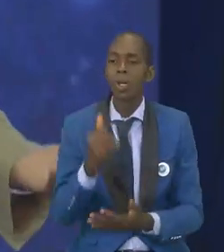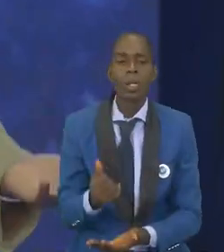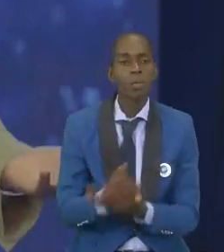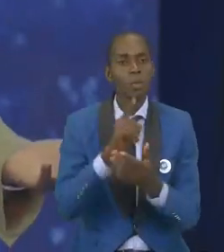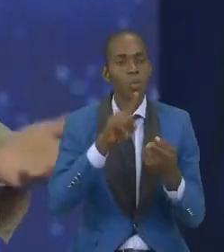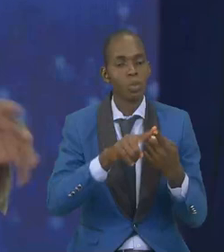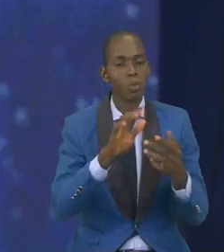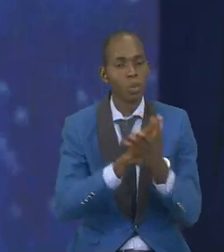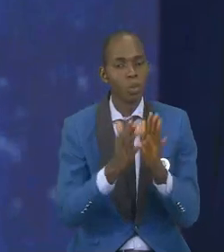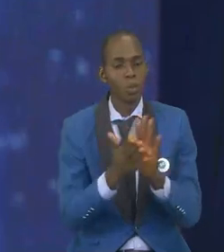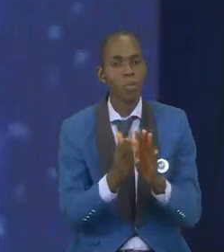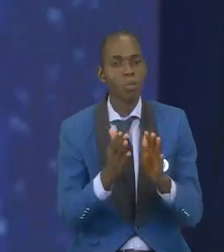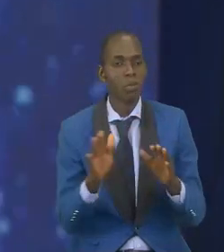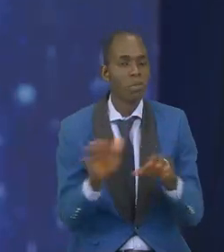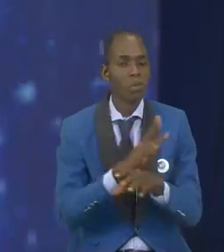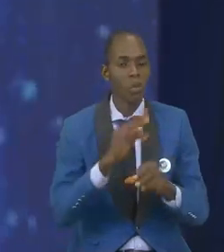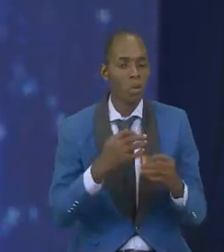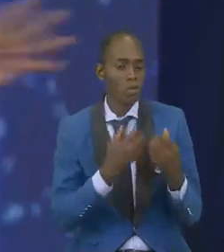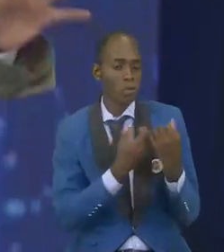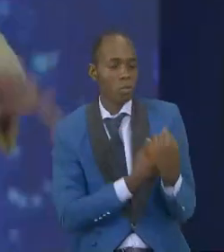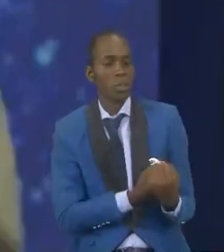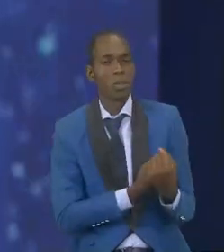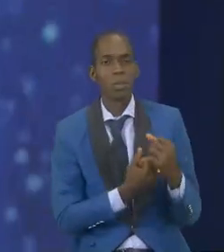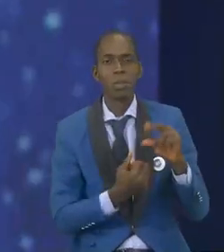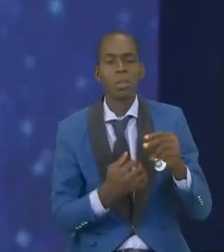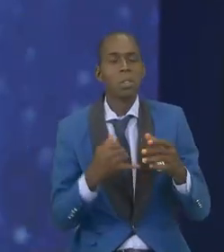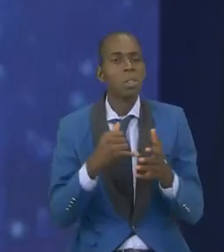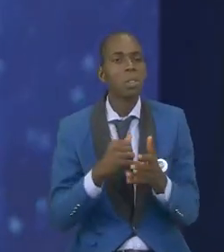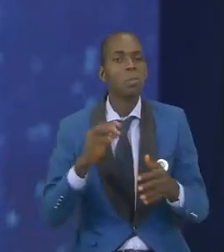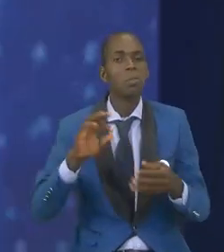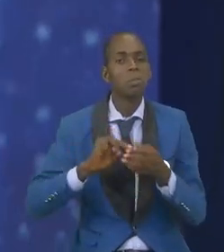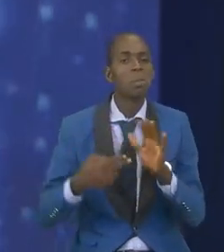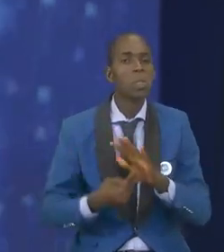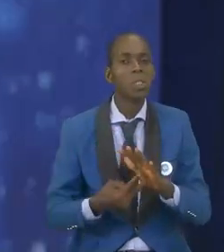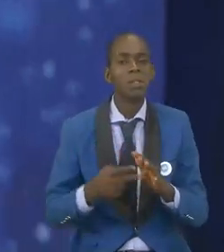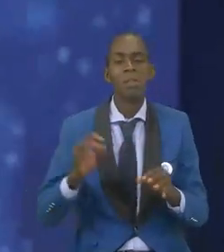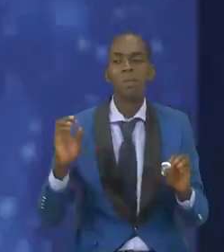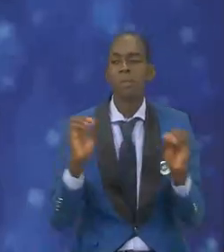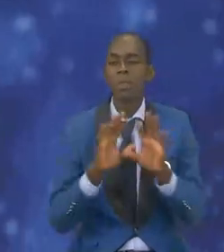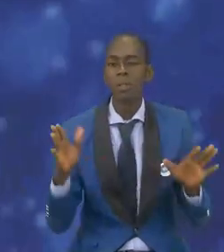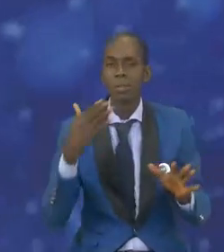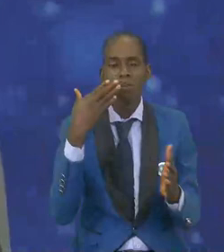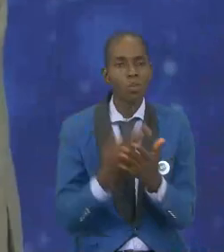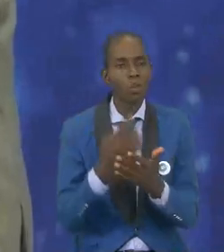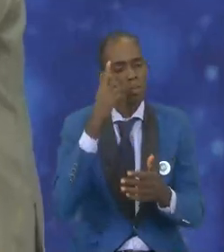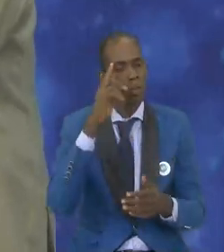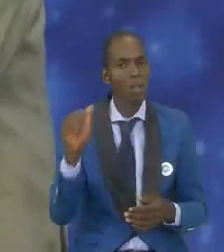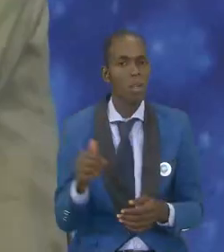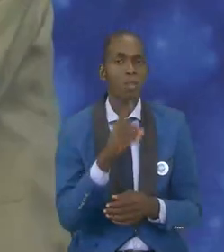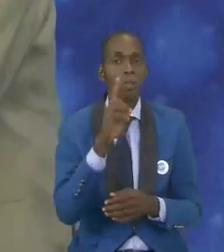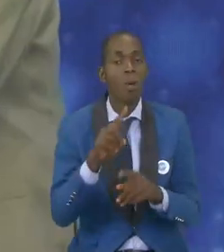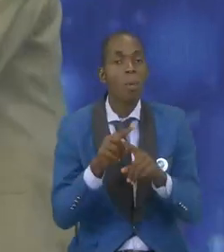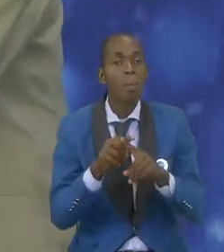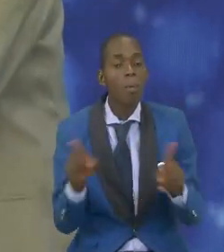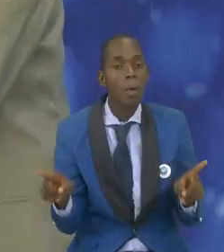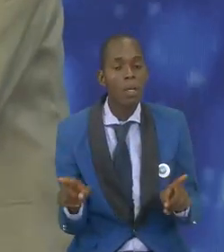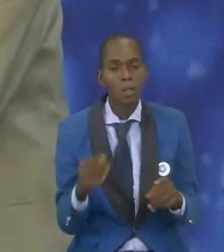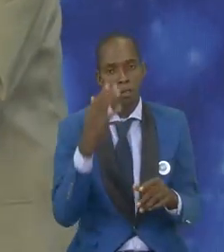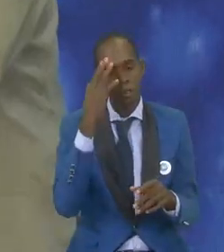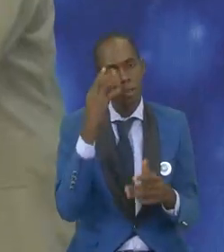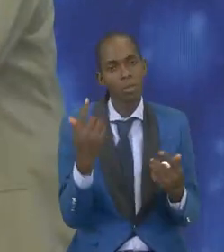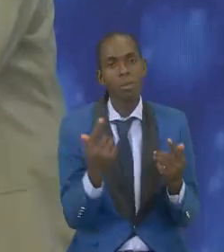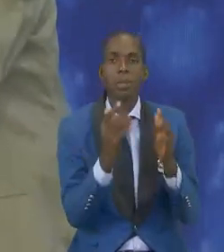consécration d'un homme ça ne t'emmène pas avoir le courage et la conviction ça ne fait rien du tout de bon à